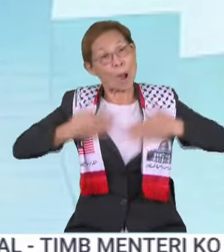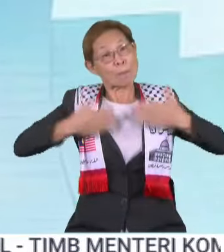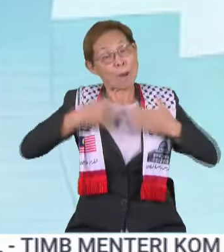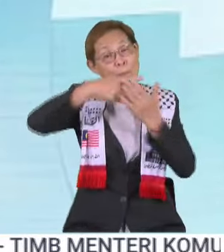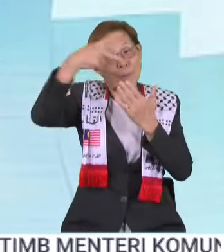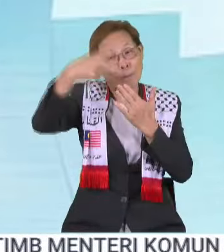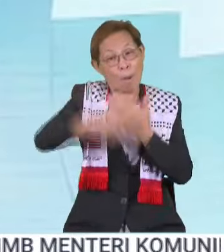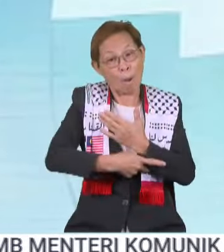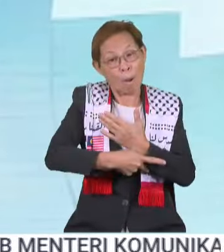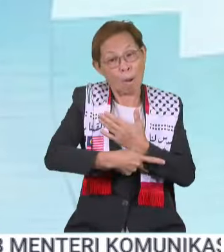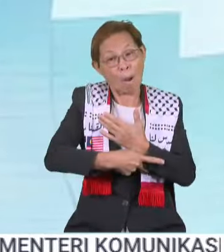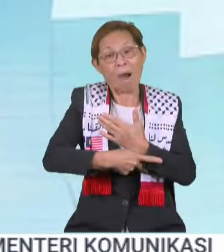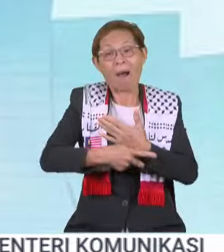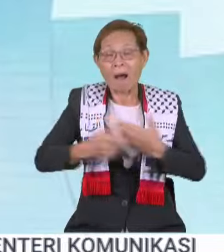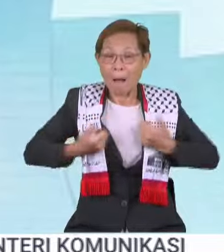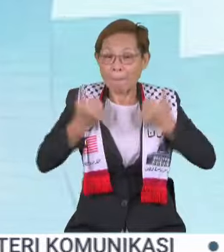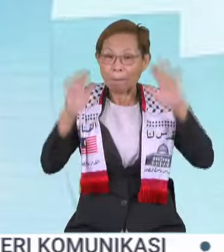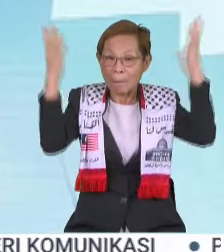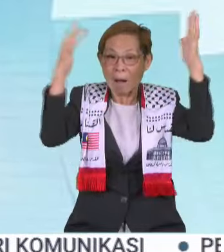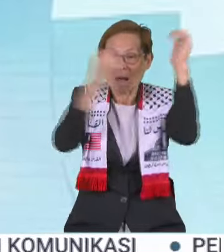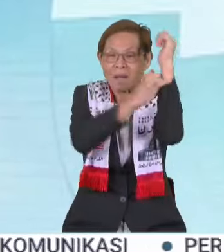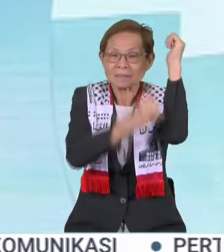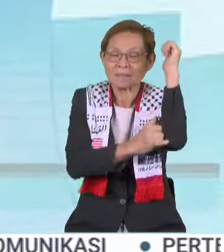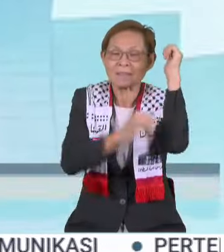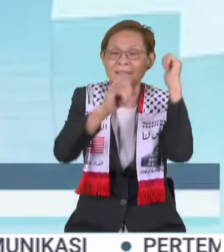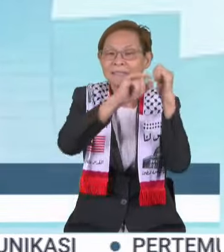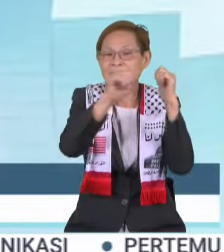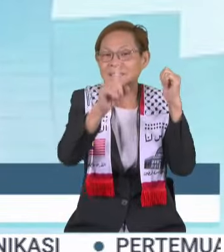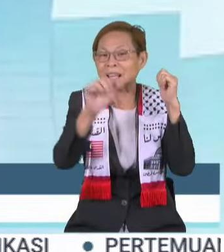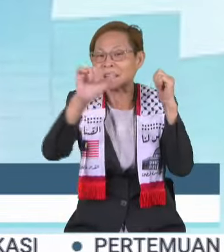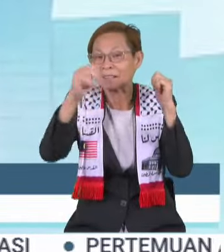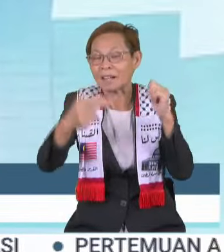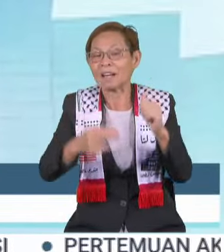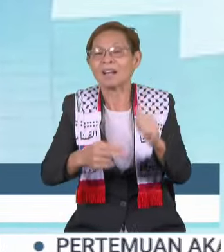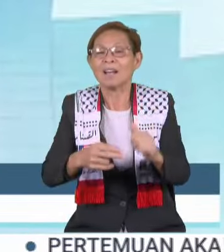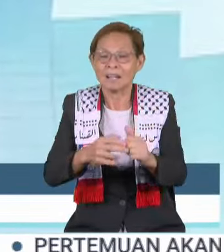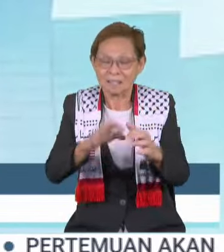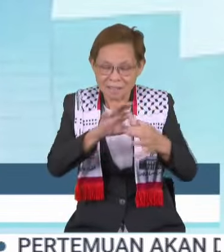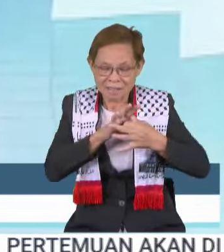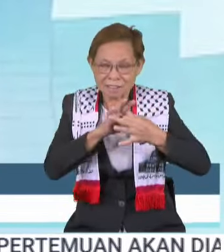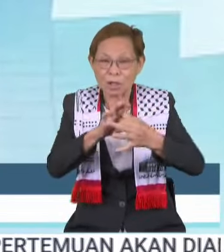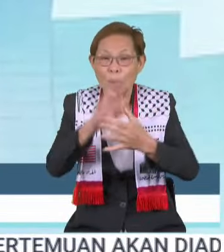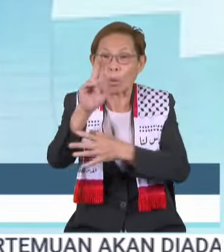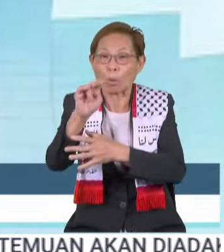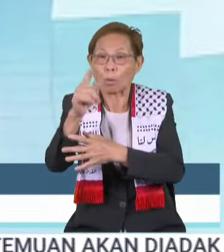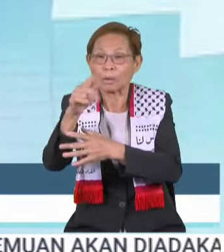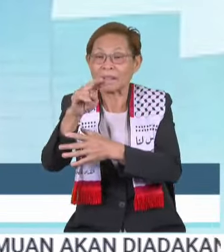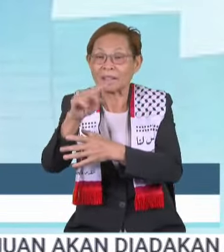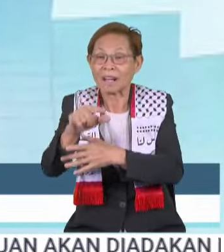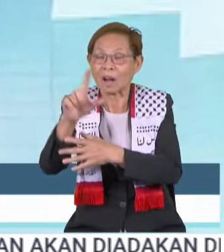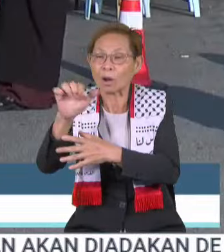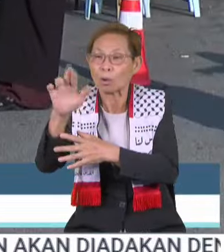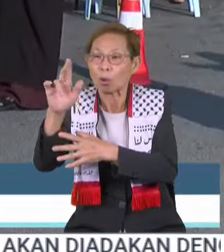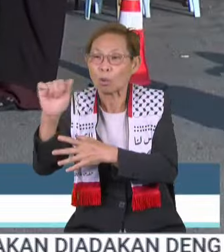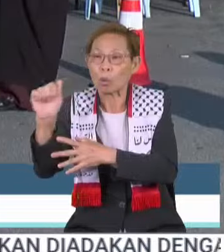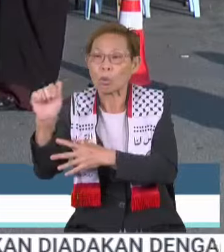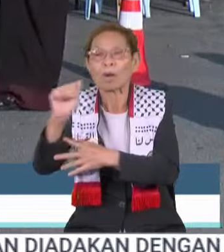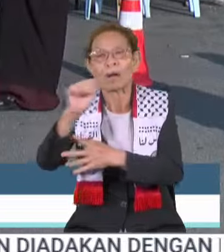program Mantai Aidilfitri. Program dianjur Yayasan Jariah Afiat dengan kerjasama Undang Luar Johor, Datuk Muhammad Abdullah.